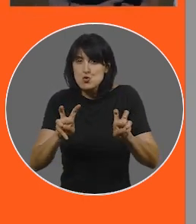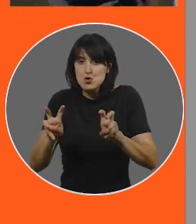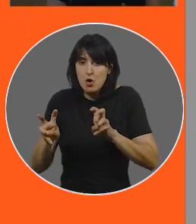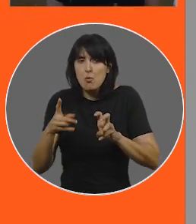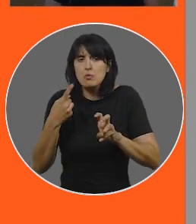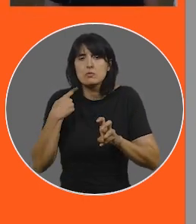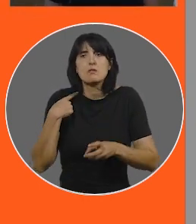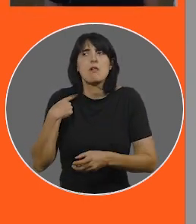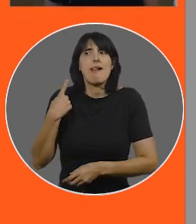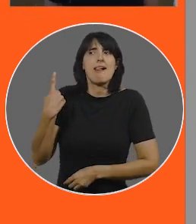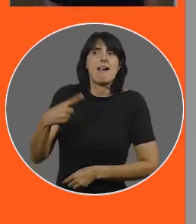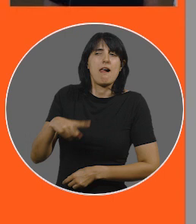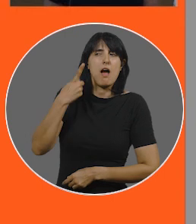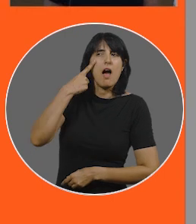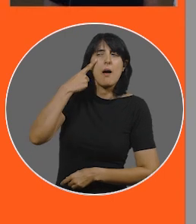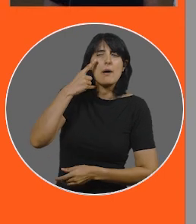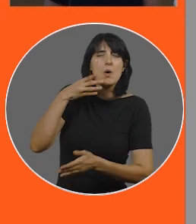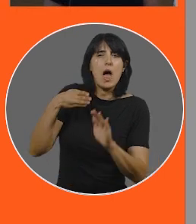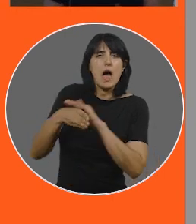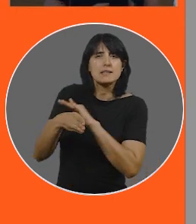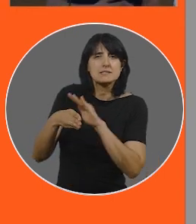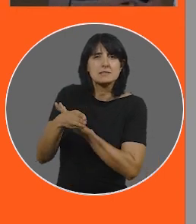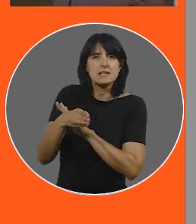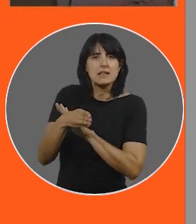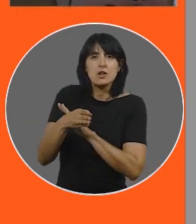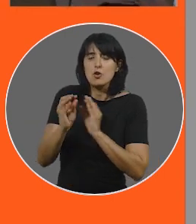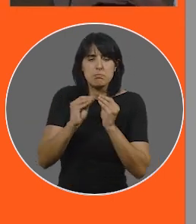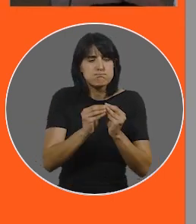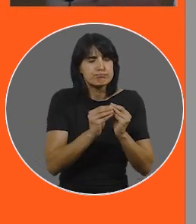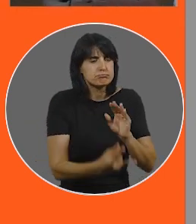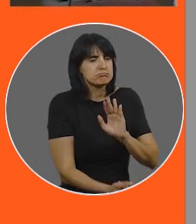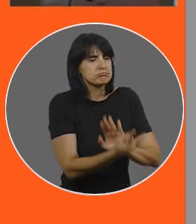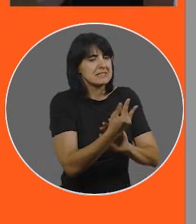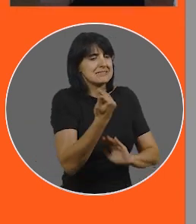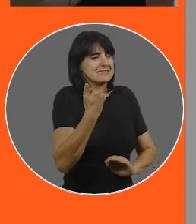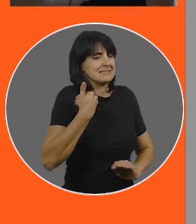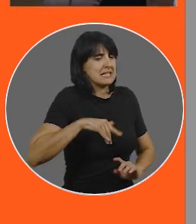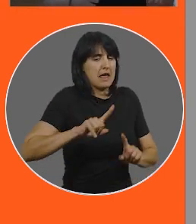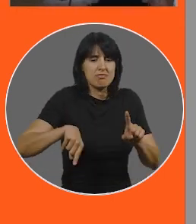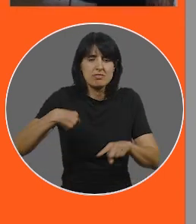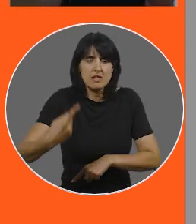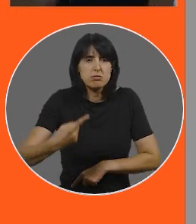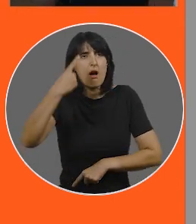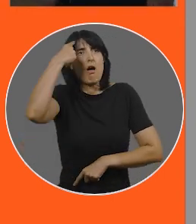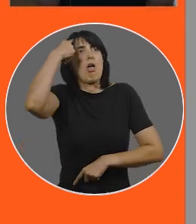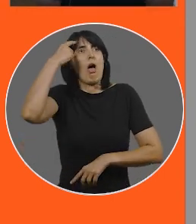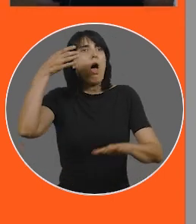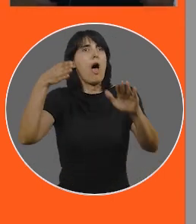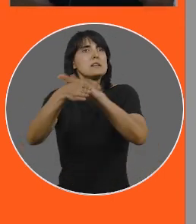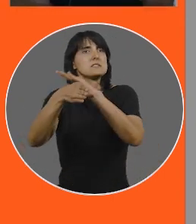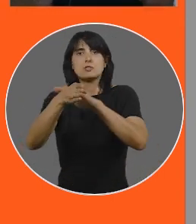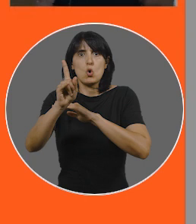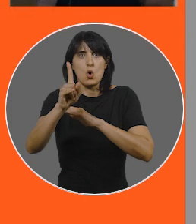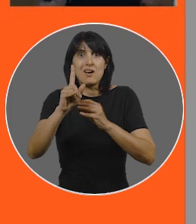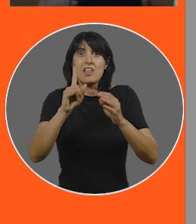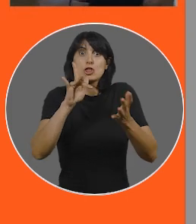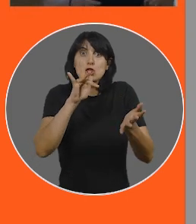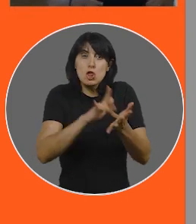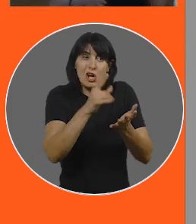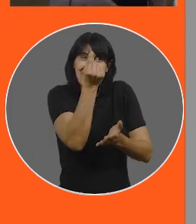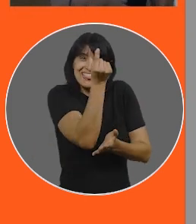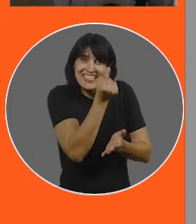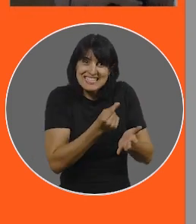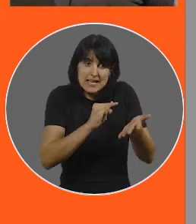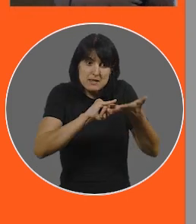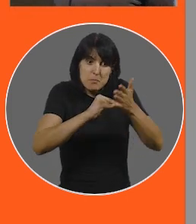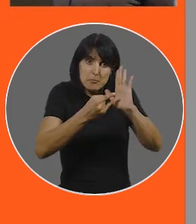per veure com es farà l'accessibilitat. M'enteneu? No haver-hi de pensar després, ja hem desenvolupat la tecnologia, ai, ara què fem amb l'accessibilitat? No,